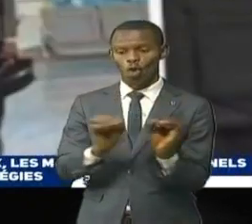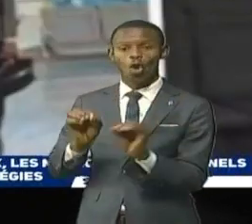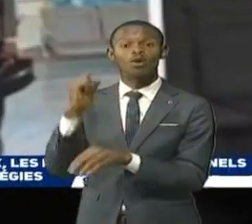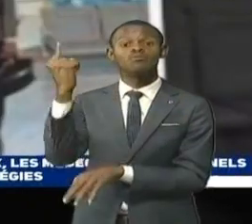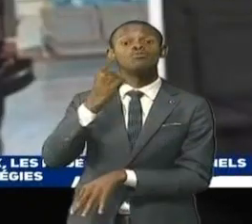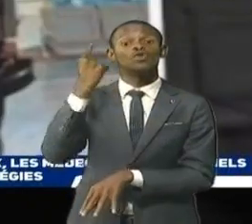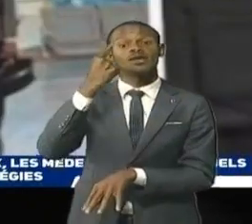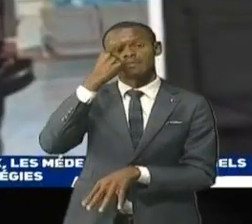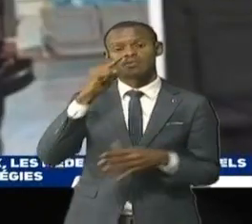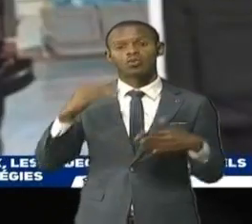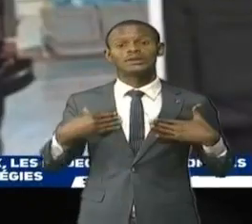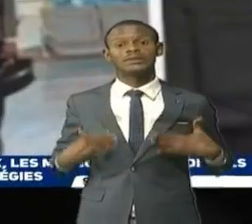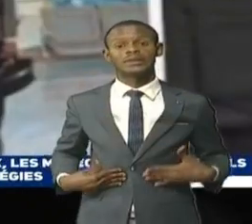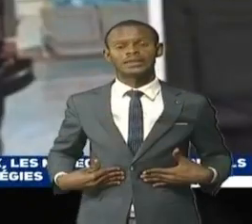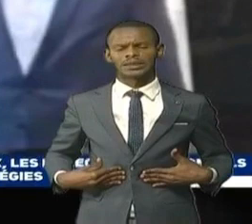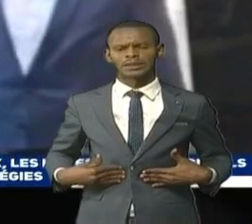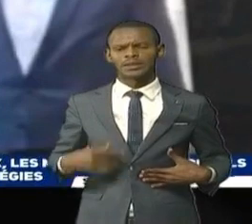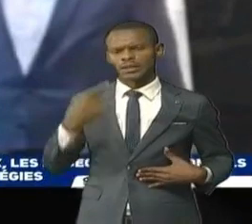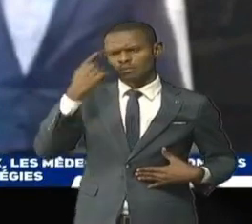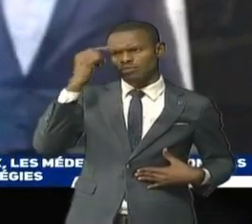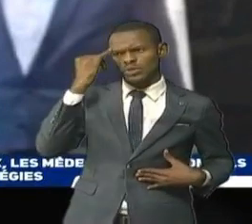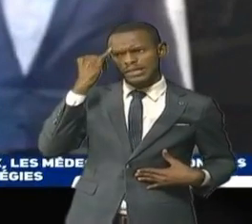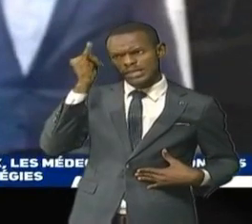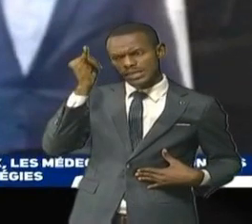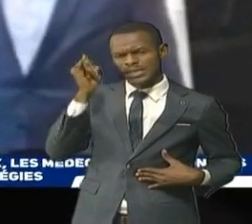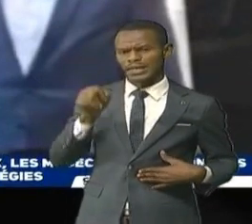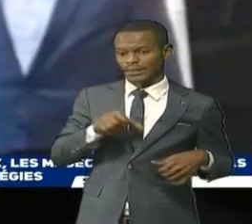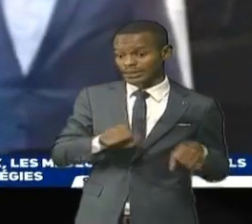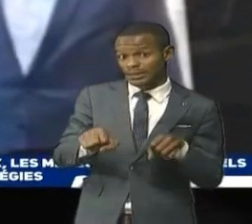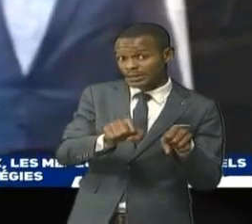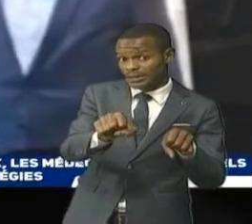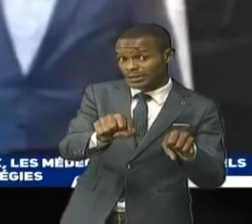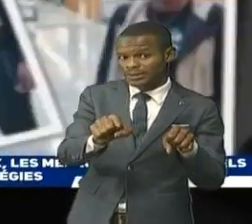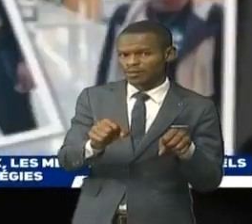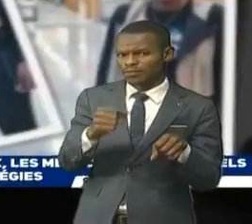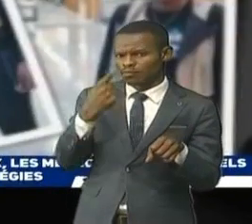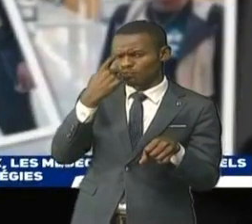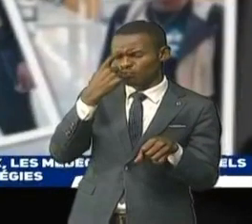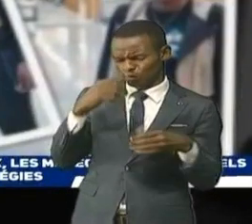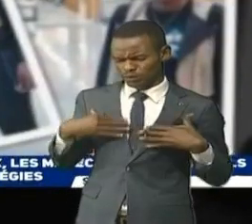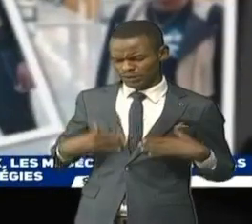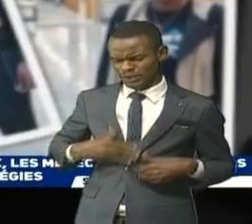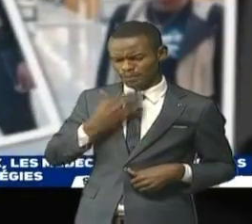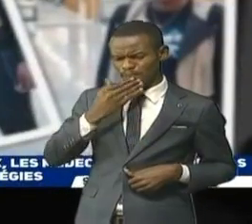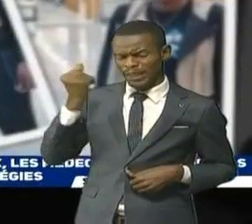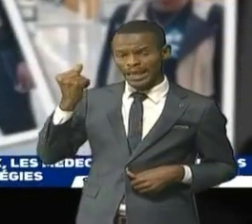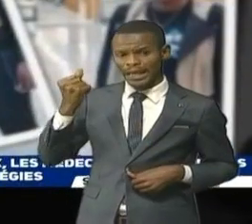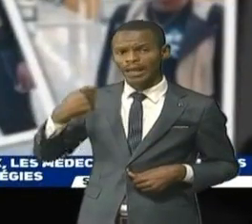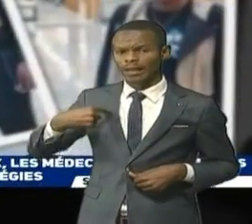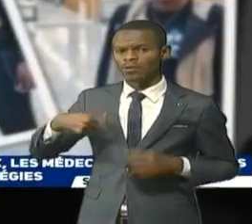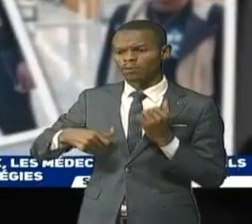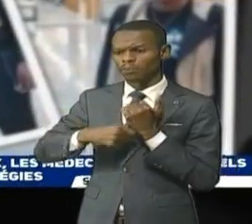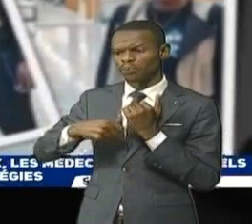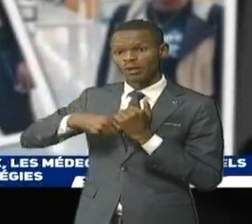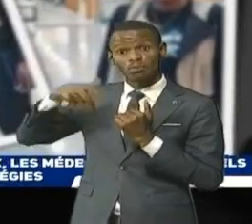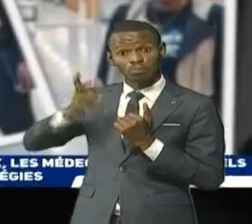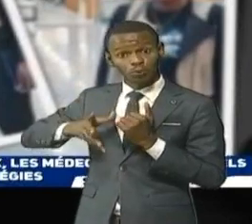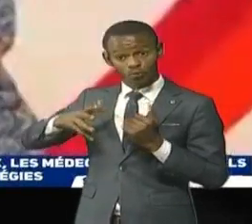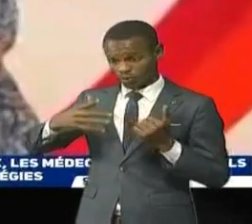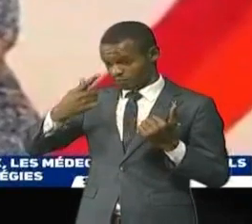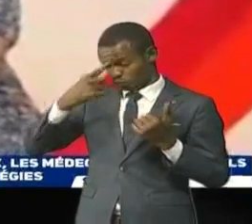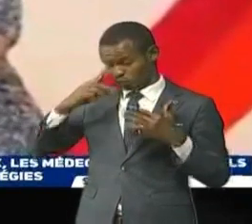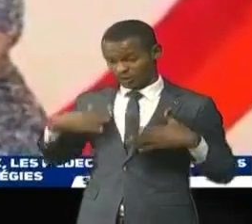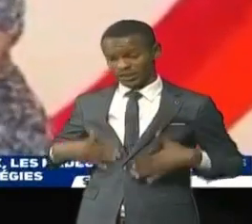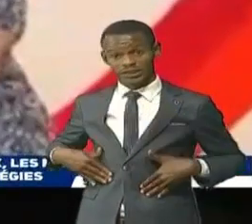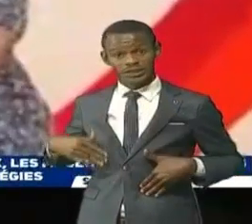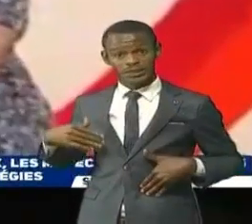de la stratégie Une seule santé, les personnels de santé comme les personnels de non-santé se sont rendus compte que la